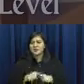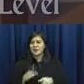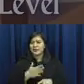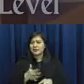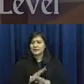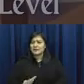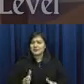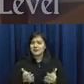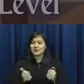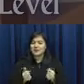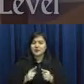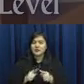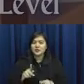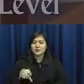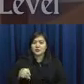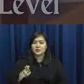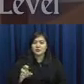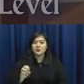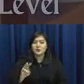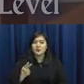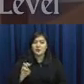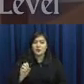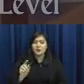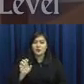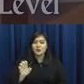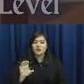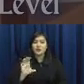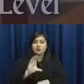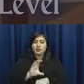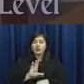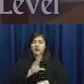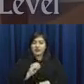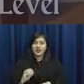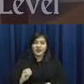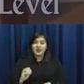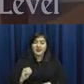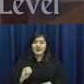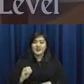Oh. Sabi tuloy dito ni Ma'am Arlene Freholes, biglang nag-upload.